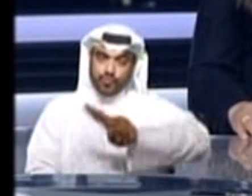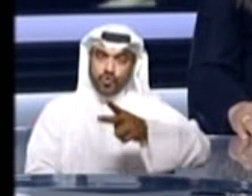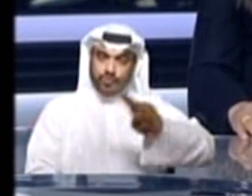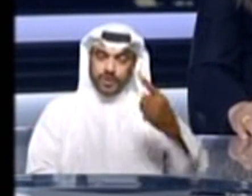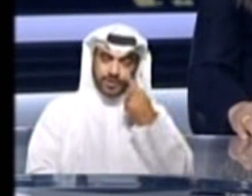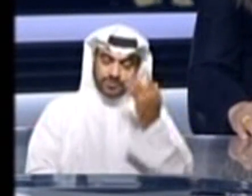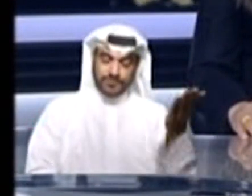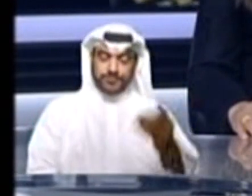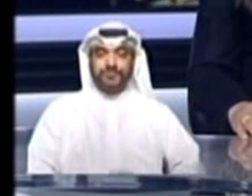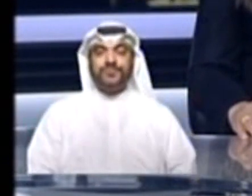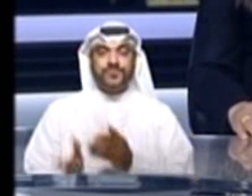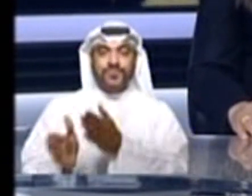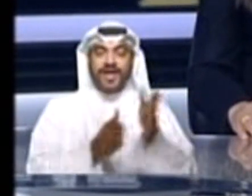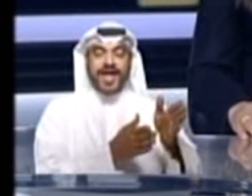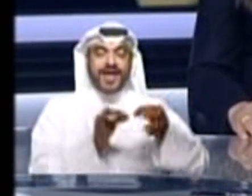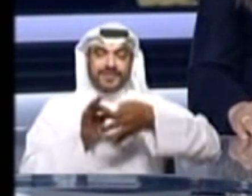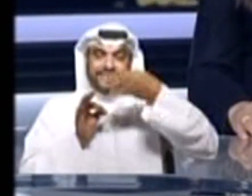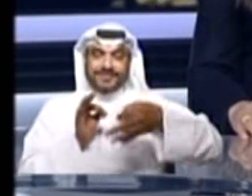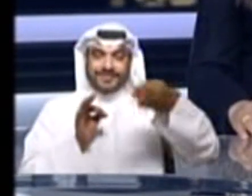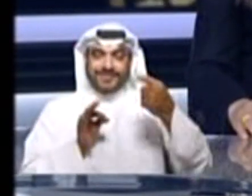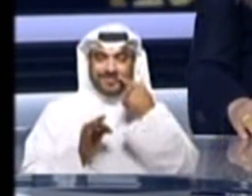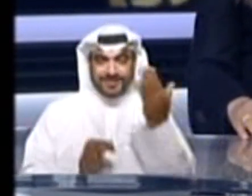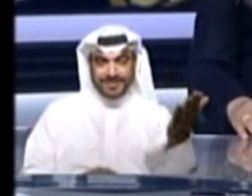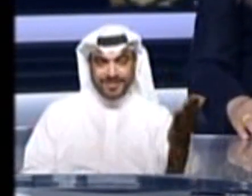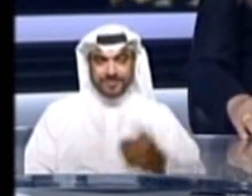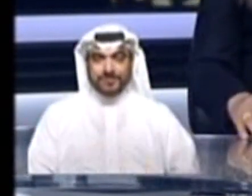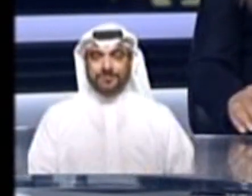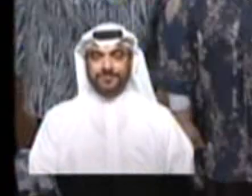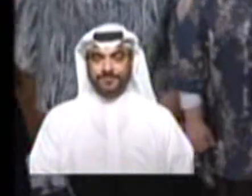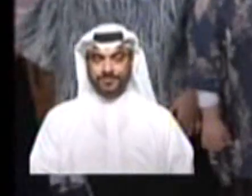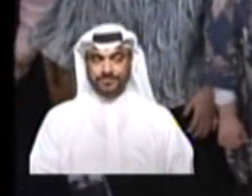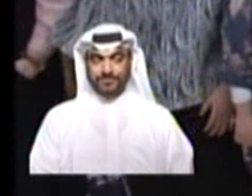والفعاليات والأنشطة. تفاصيل أكثر في سياق التقرير التالي.